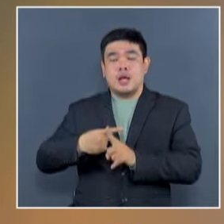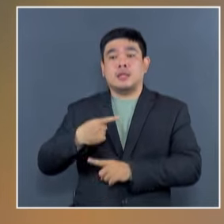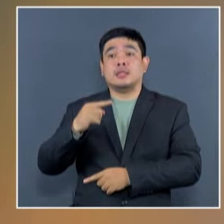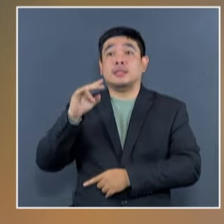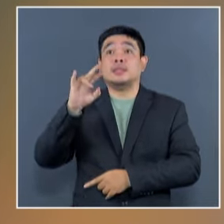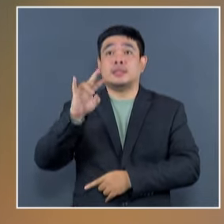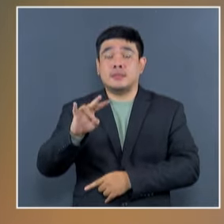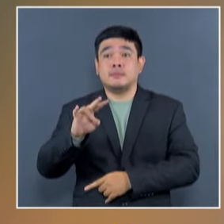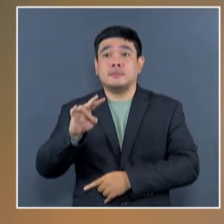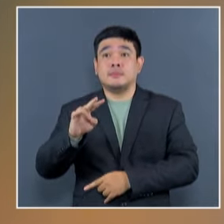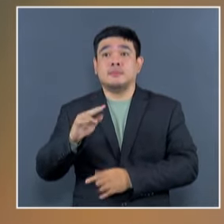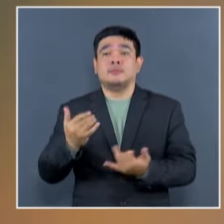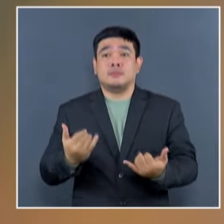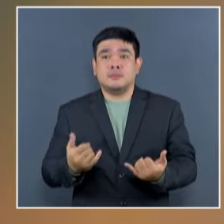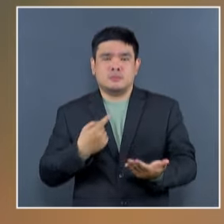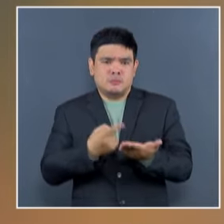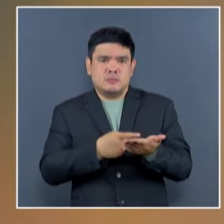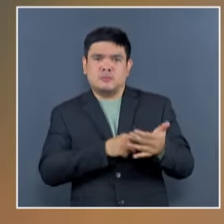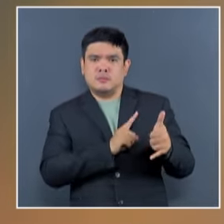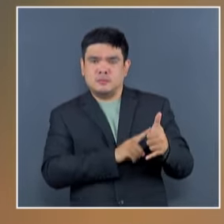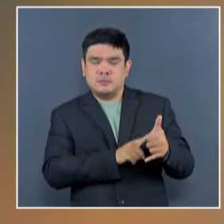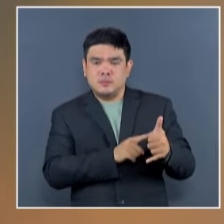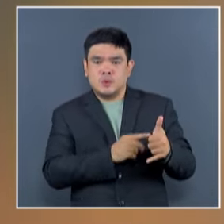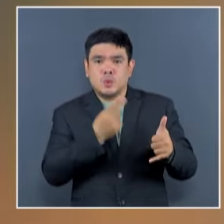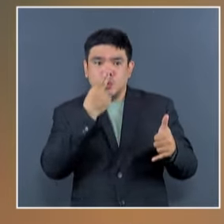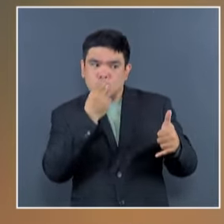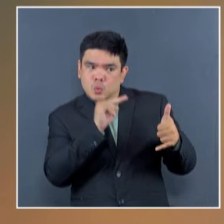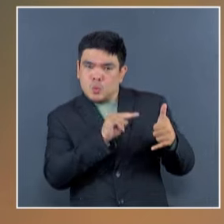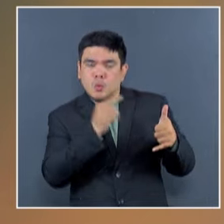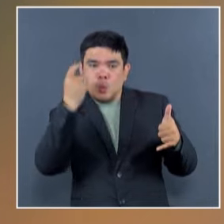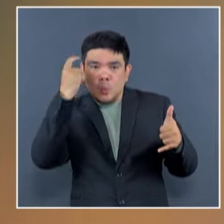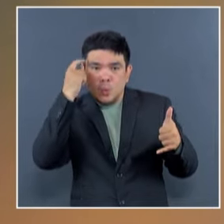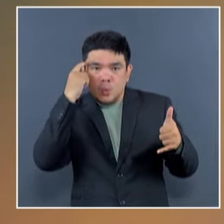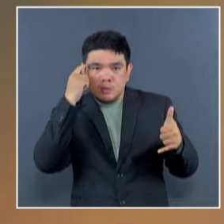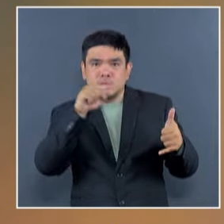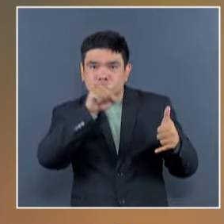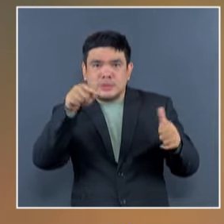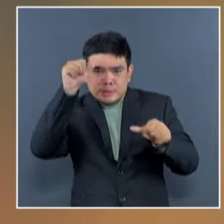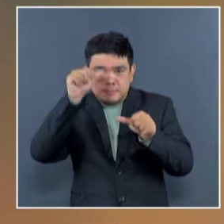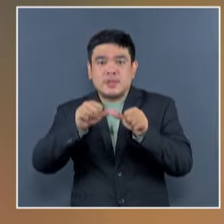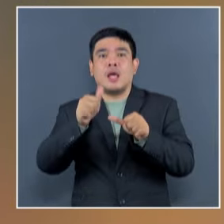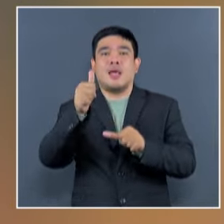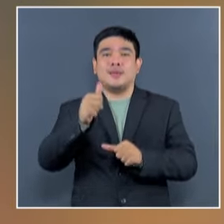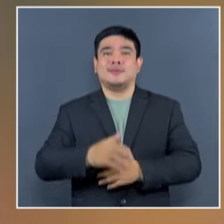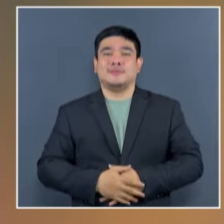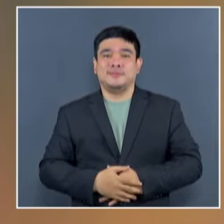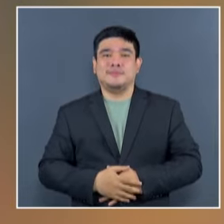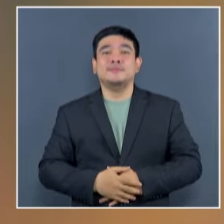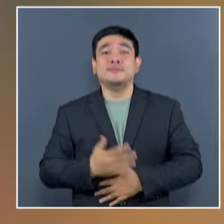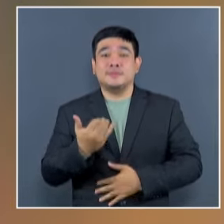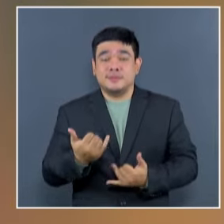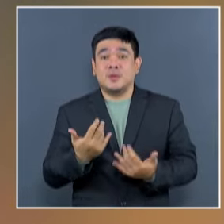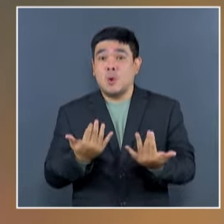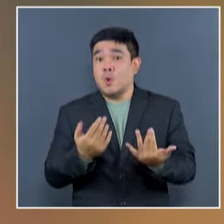นนี้เอาจริงๆที่ปรึกษากฎหมายคนนี้คุณผู้ชมถ้าคุณผู้ชมเป็นคนตามข่าวคุณแตงโมผมเชื่อว่าคุณผู้ชมจำได้ว่าเป็นใครผมบอกได้เลยเอา